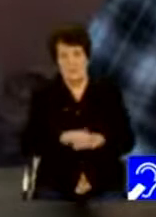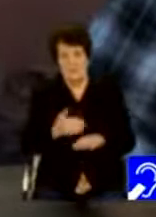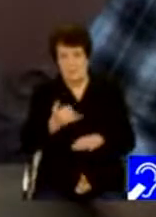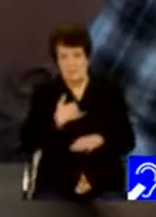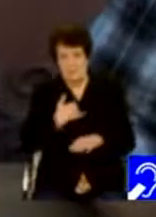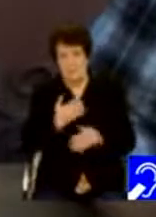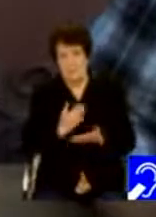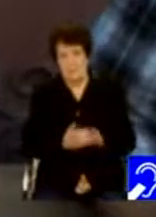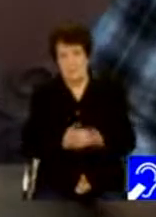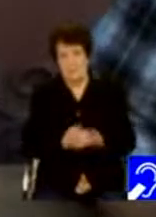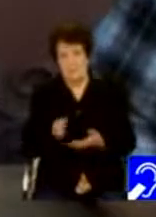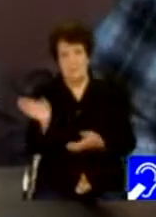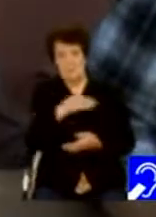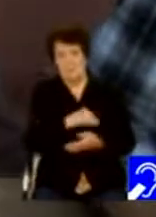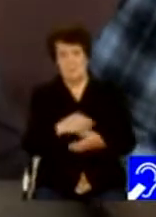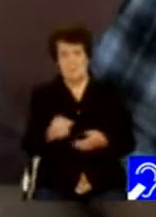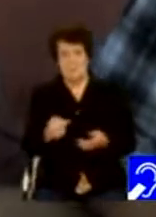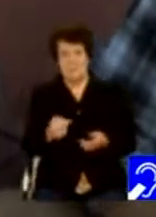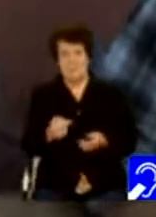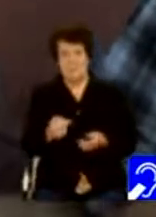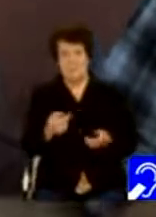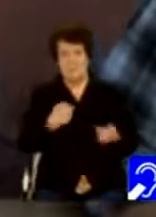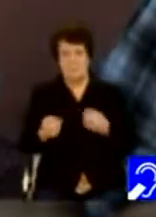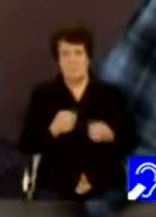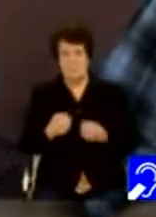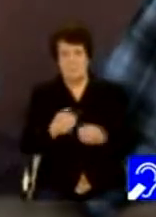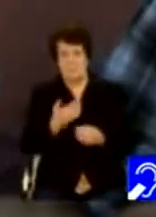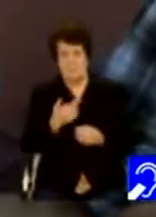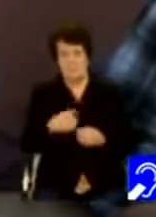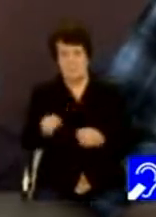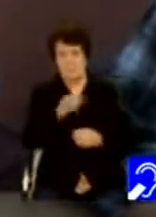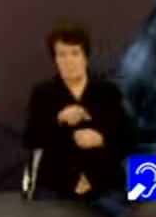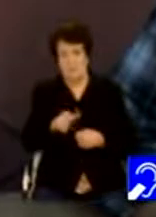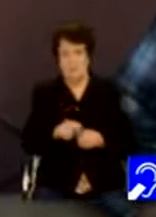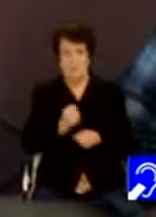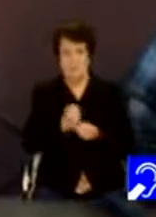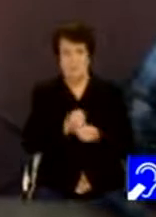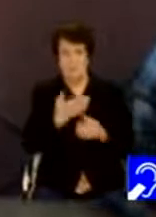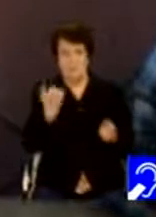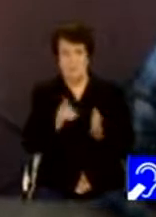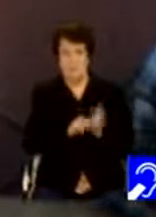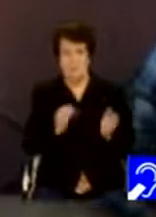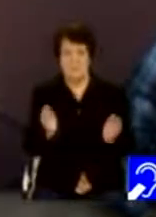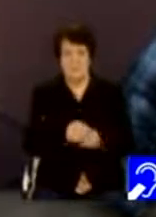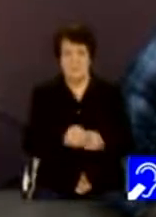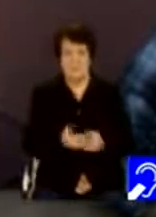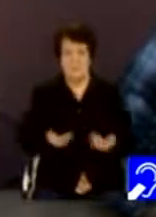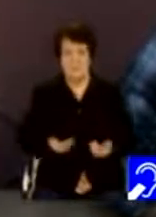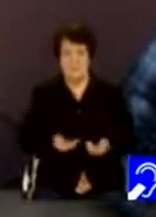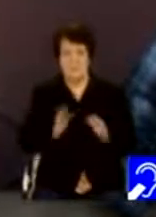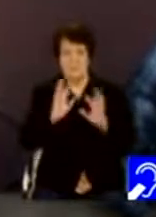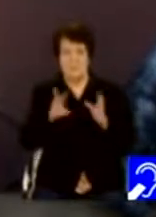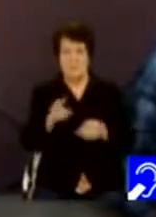că să bate joc de noi. De lucru nu avem, pensia e mică, am lucrat o viață